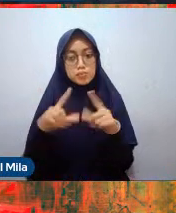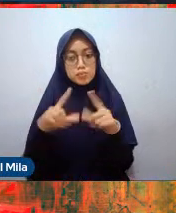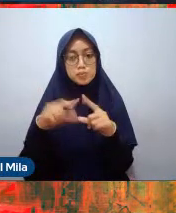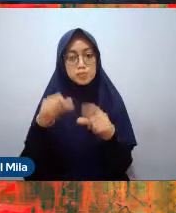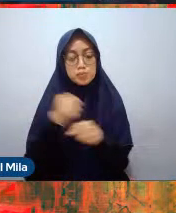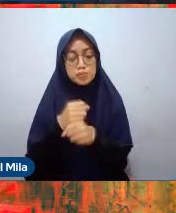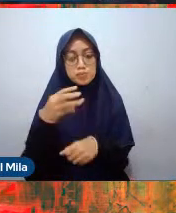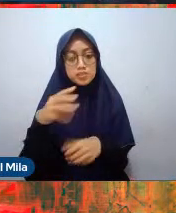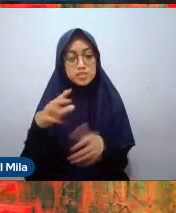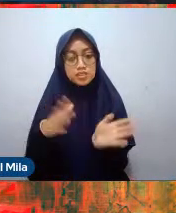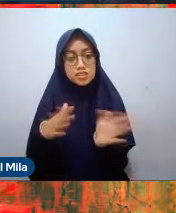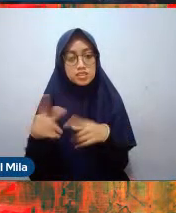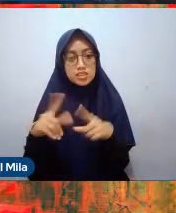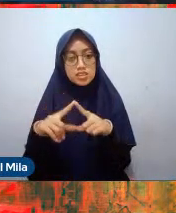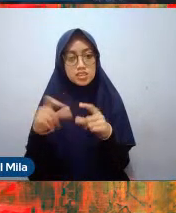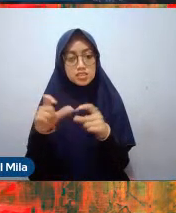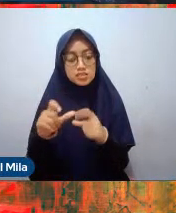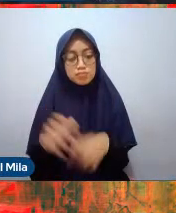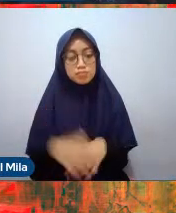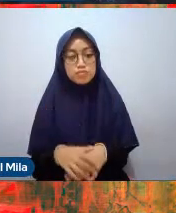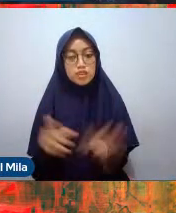memberikan contoh